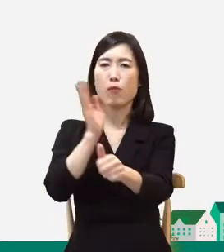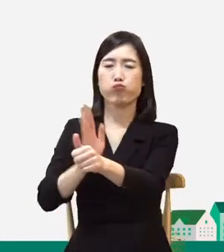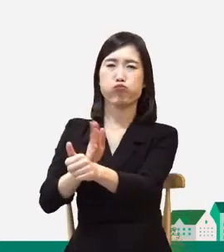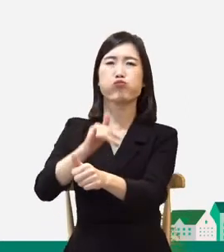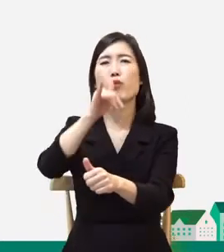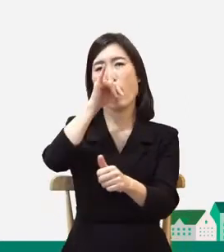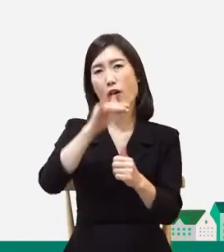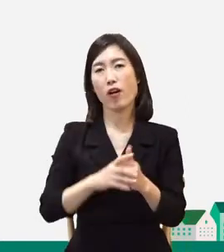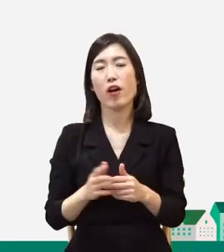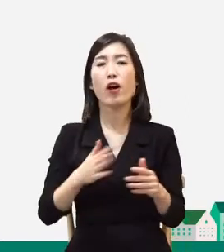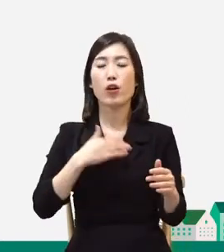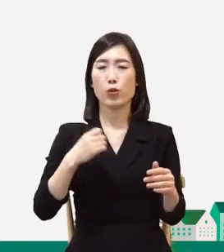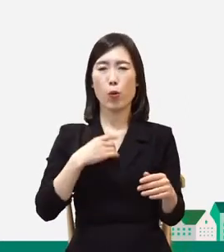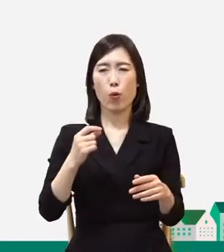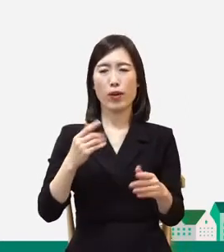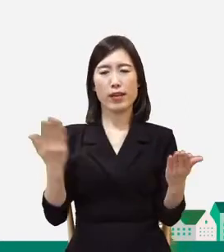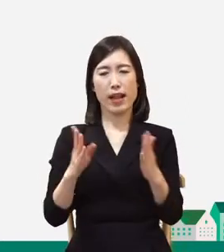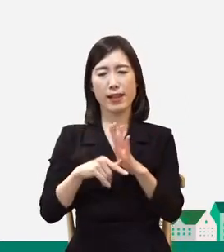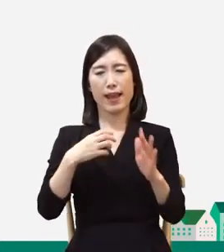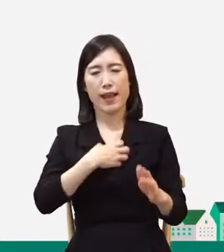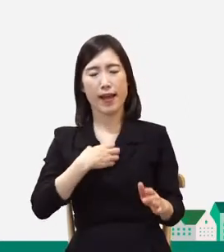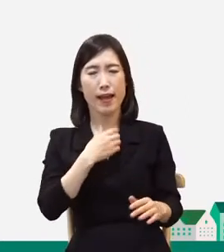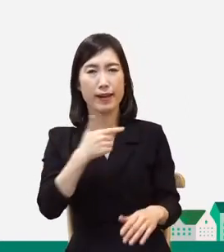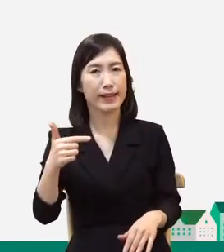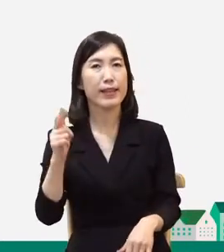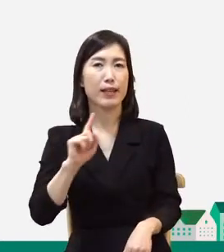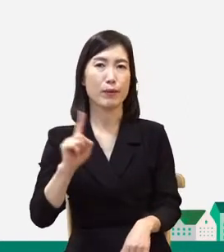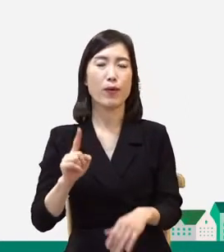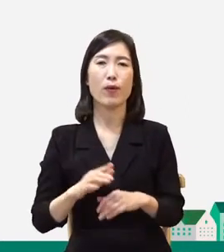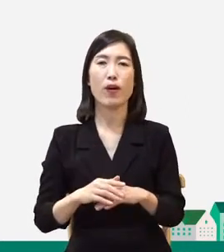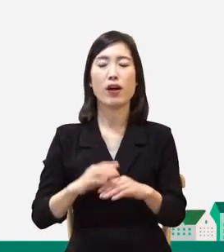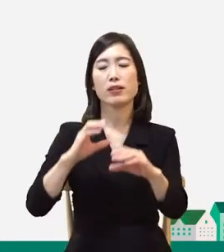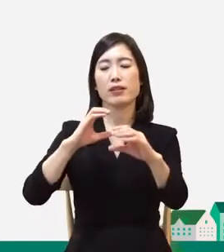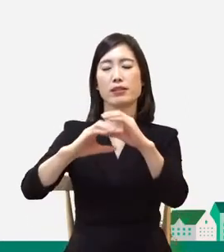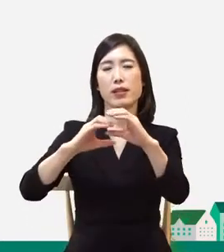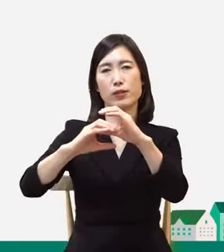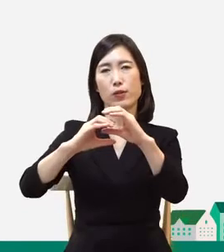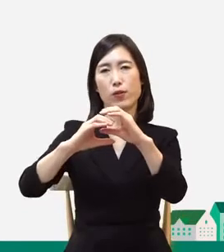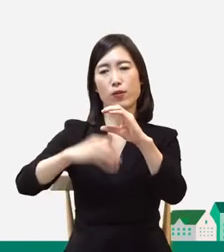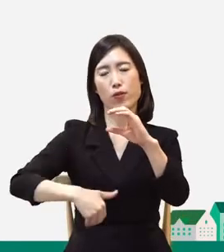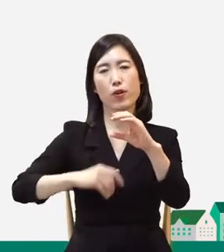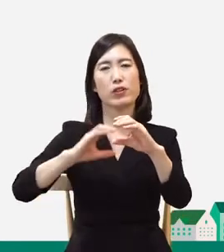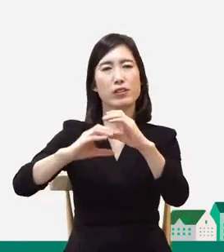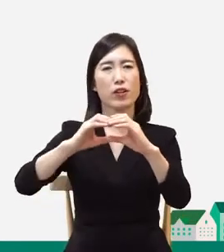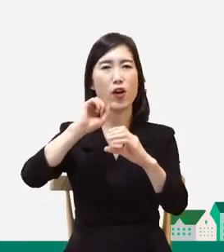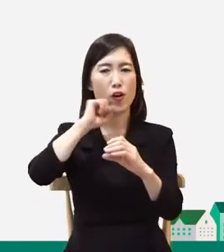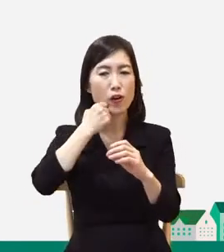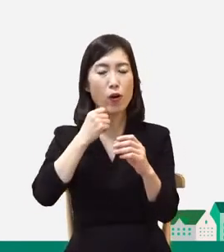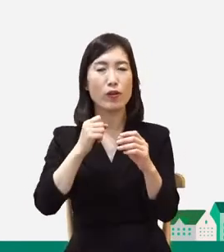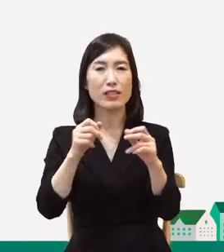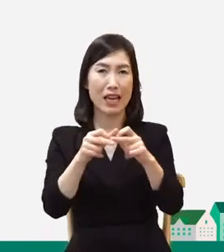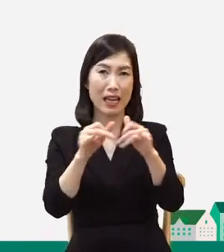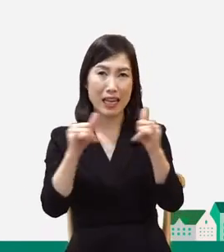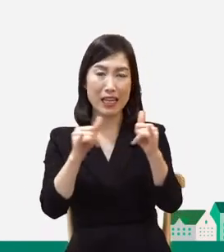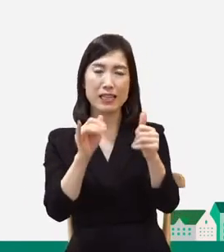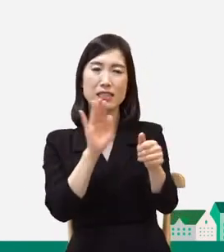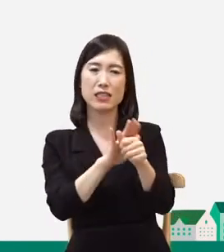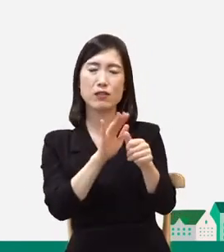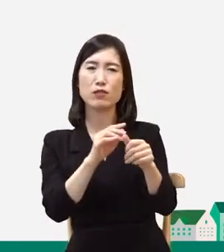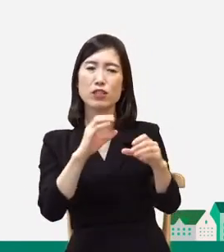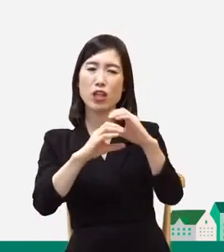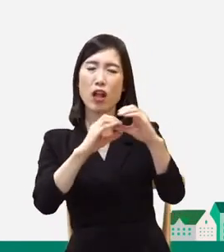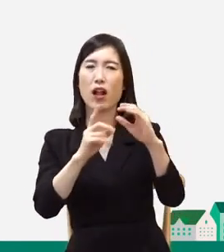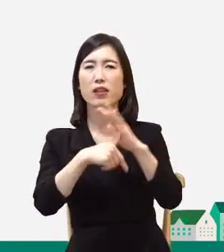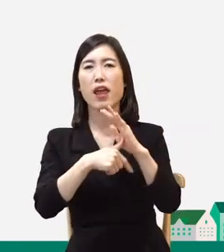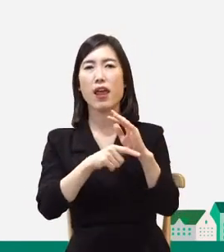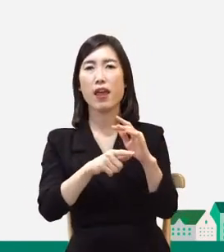저희가 일하면서 가장 어려운 점이라고 여겨지는 부분인데요. 의사소통이 어려운 장애인들을 지원할 때 여전히 지원자의